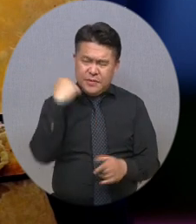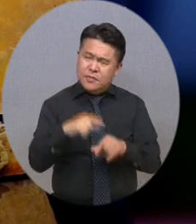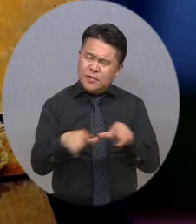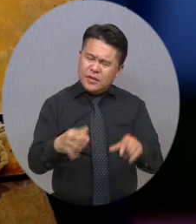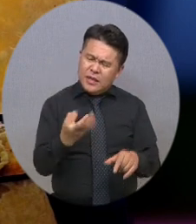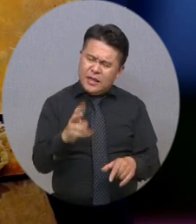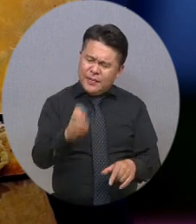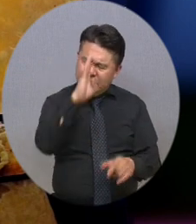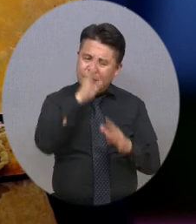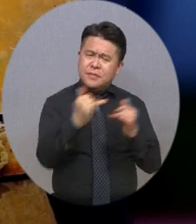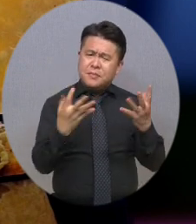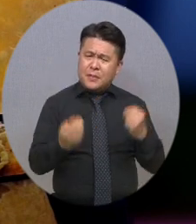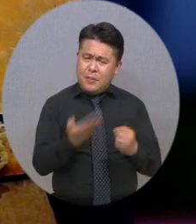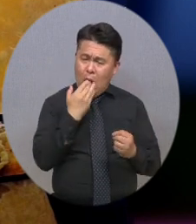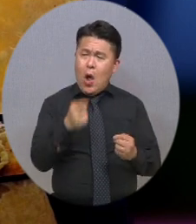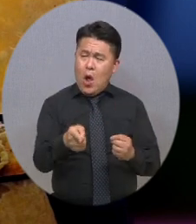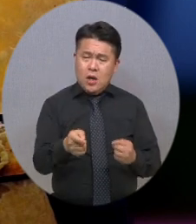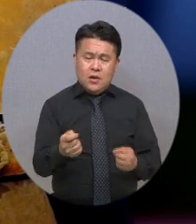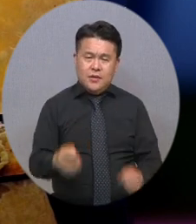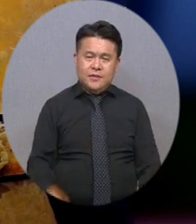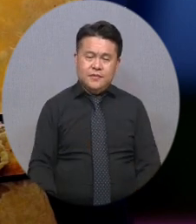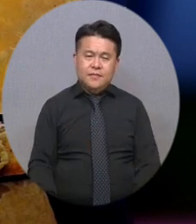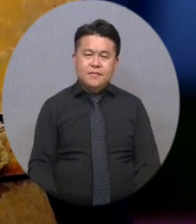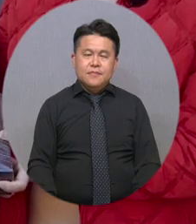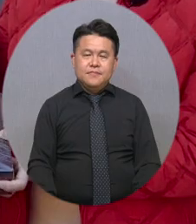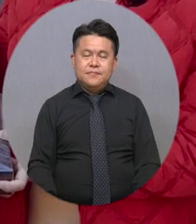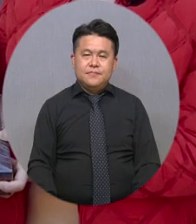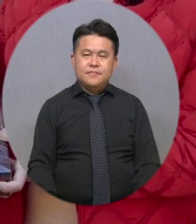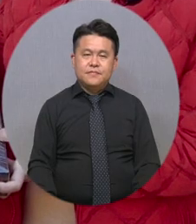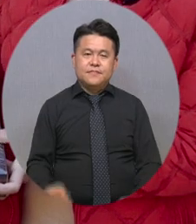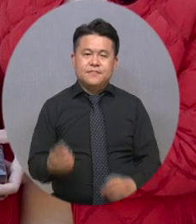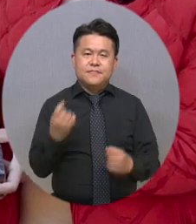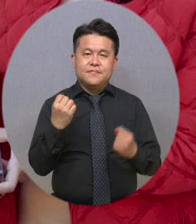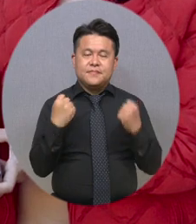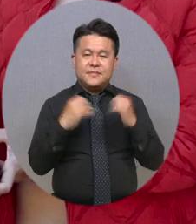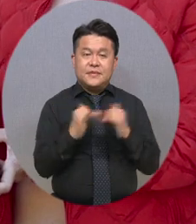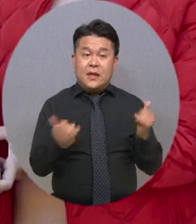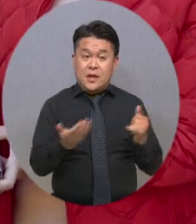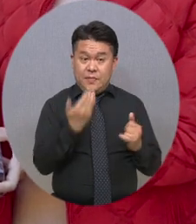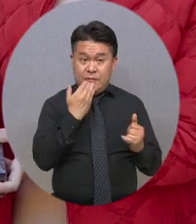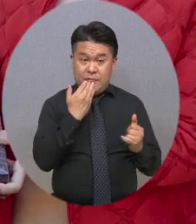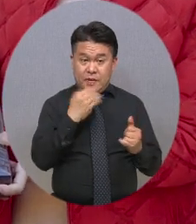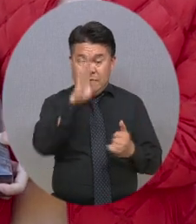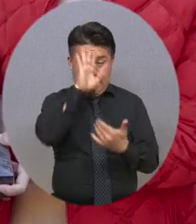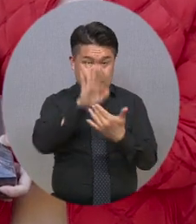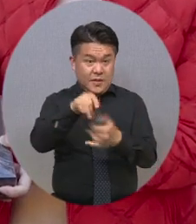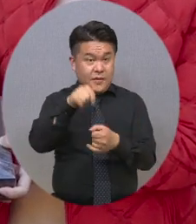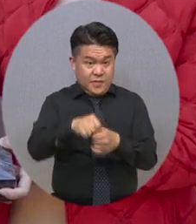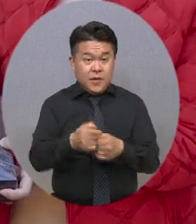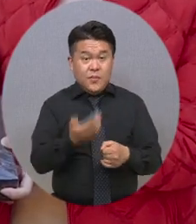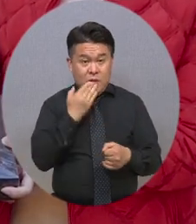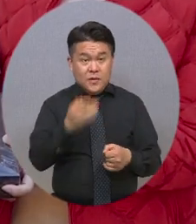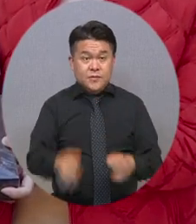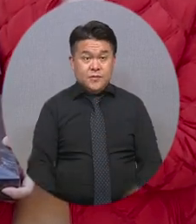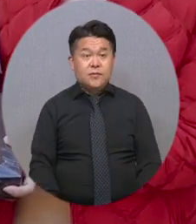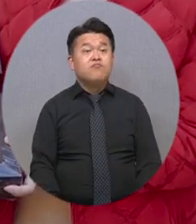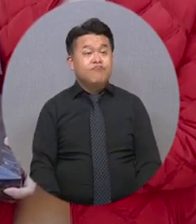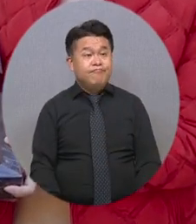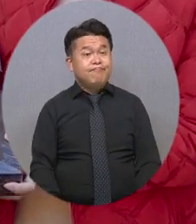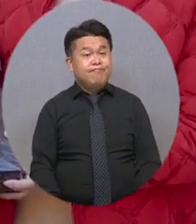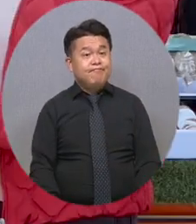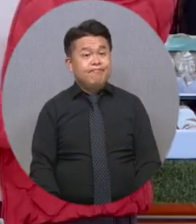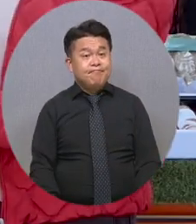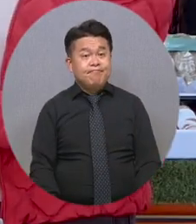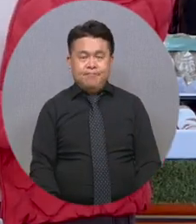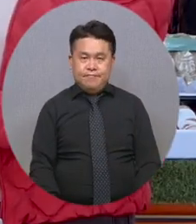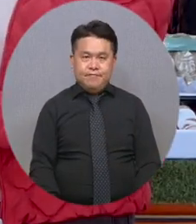많이 암 환자들. 그건 이제 환자분들이 드시는 거고, 네. 원래 건강한 사람들이 먹어서 질병 예방 차원에서 드셔야 되는 면역력 높이는 거. 네,